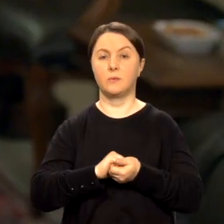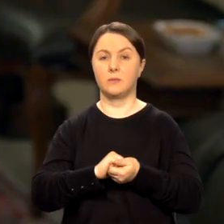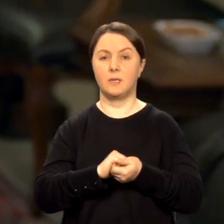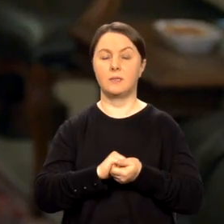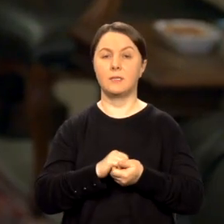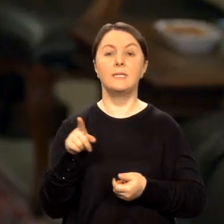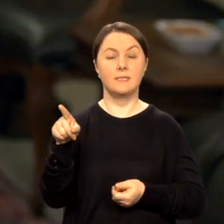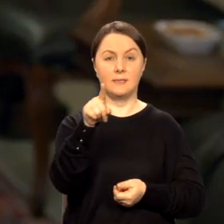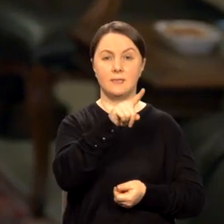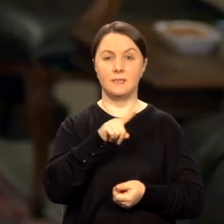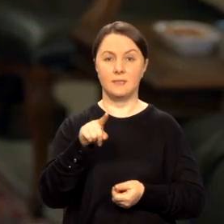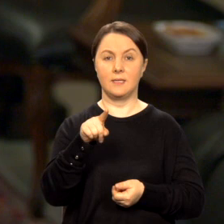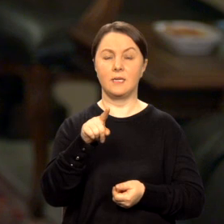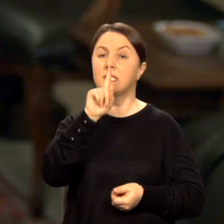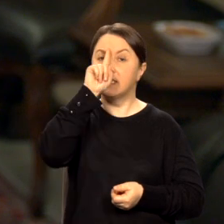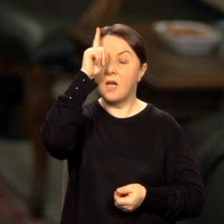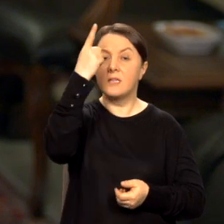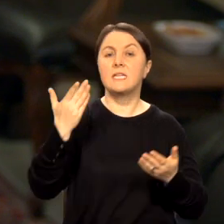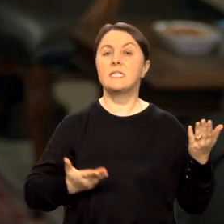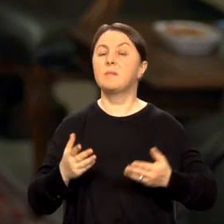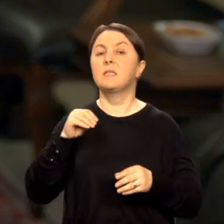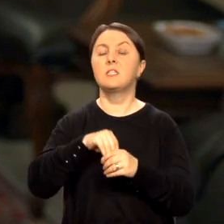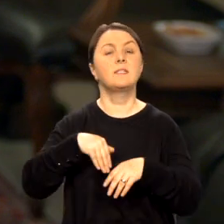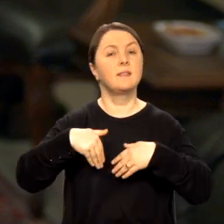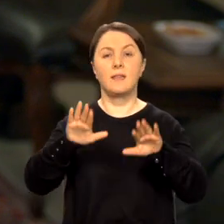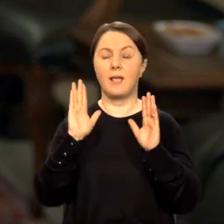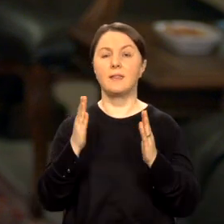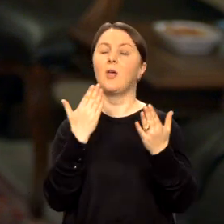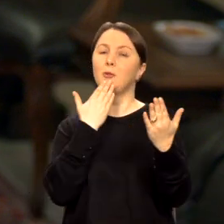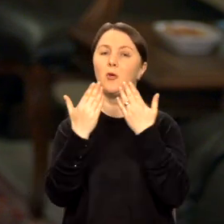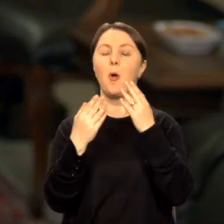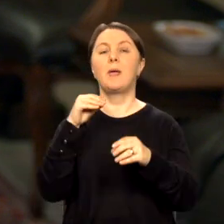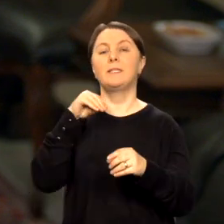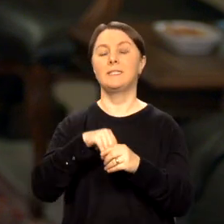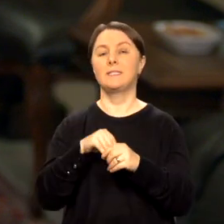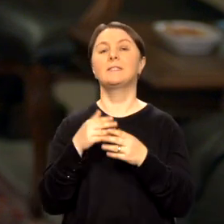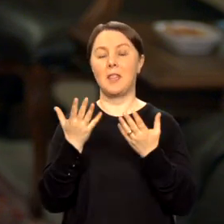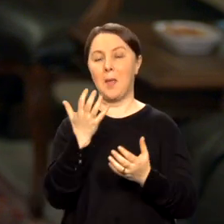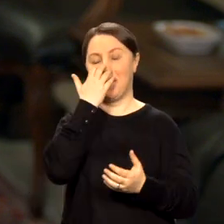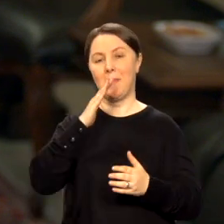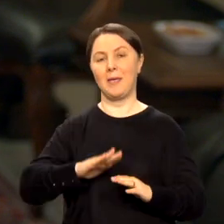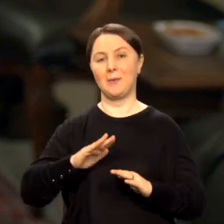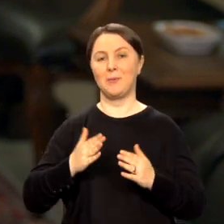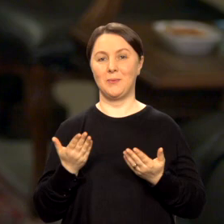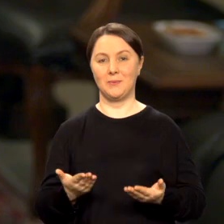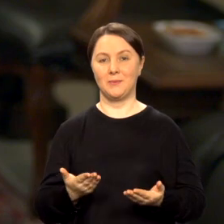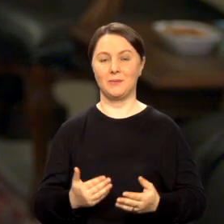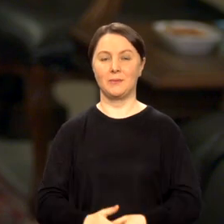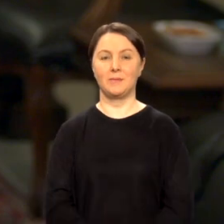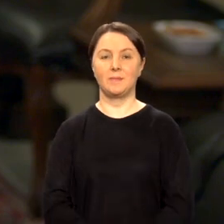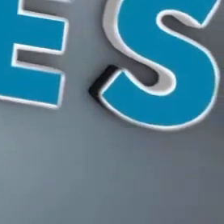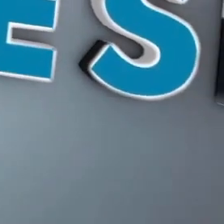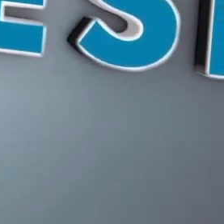Sevgili dostlar, sizleri sadece hizmet için değil, sohbet için de bekliyoruz.